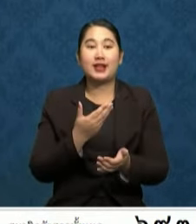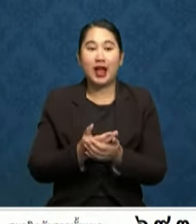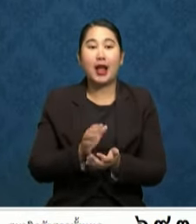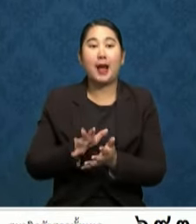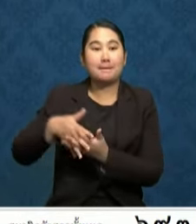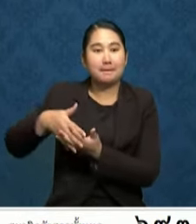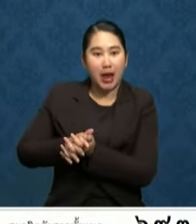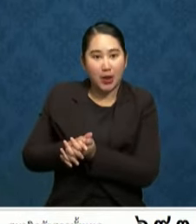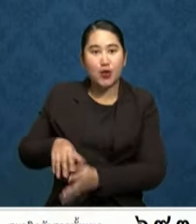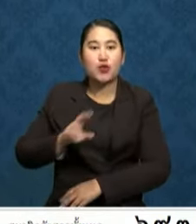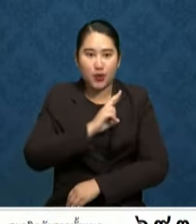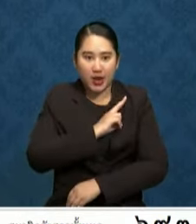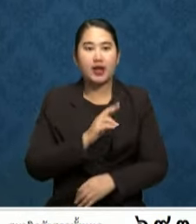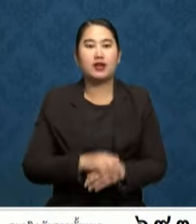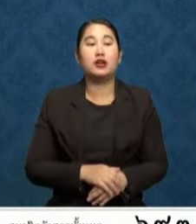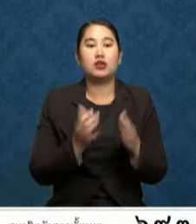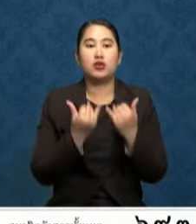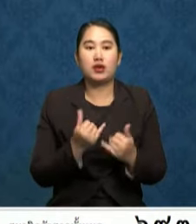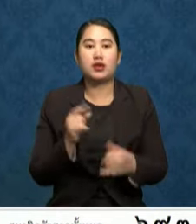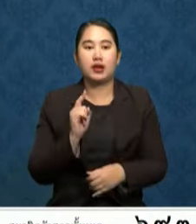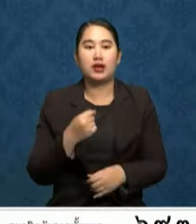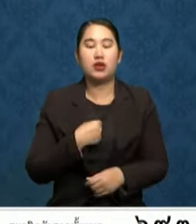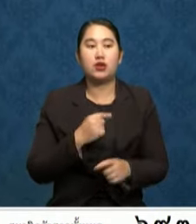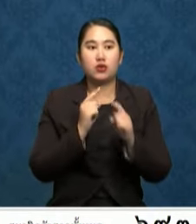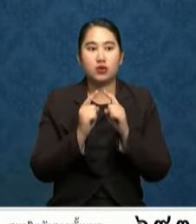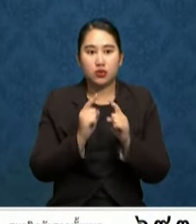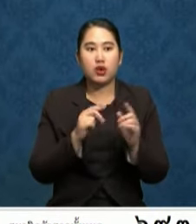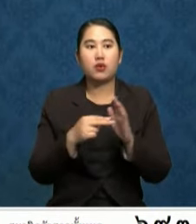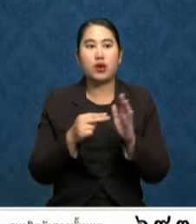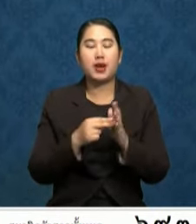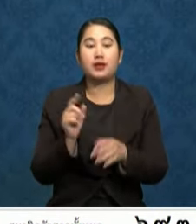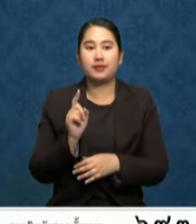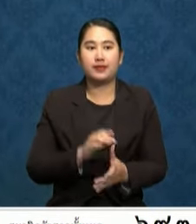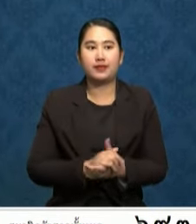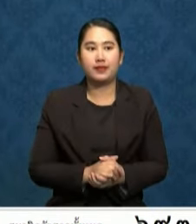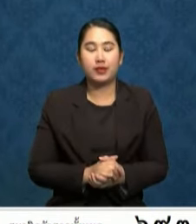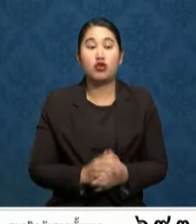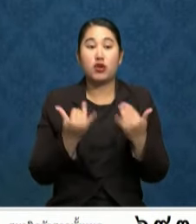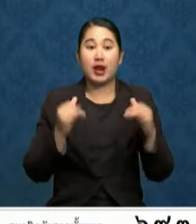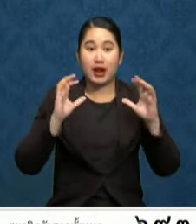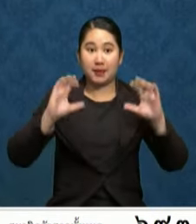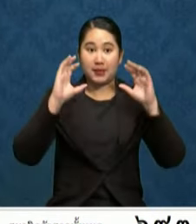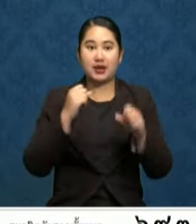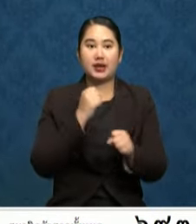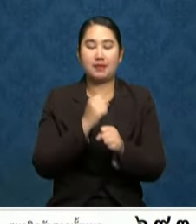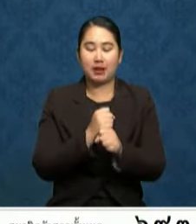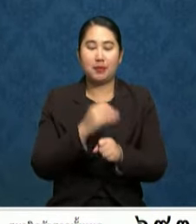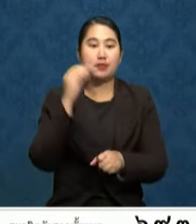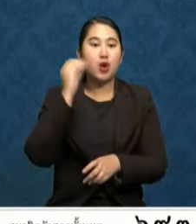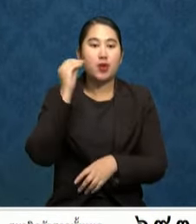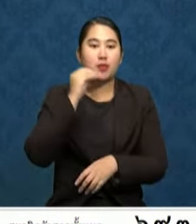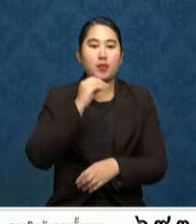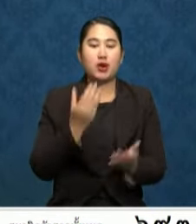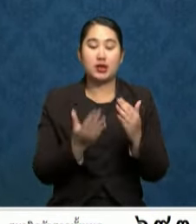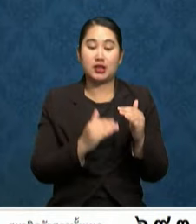ทีนี้การที่พูดถึง Open Loopเนี่ยมันก็เป็นการสร้างอะไรครับเมื่อเราเป็นรัฐบาลเราจะสร้างให้ความสม่ำเสมอหคือ